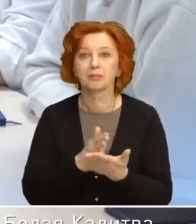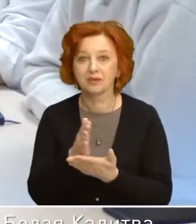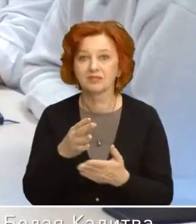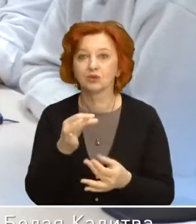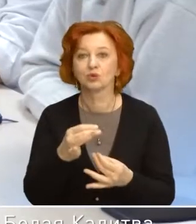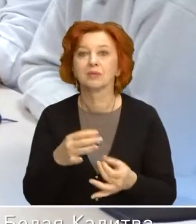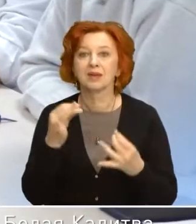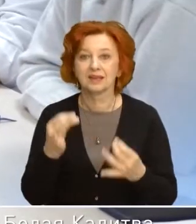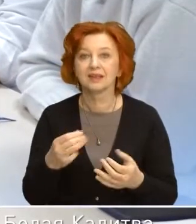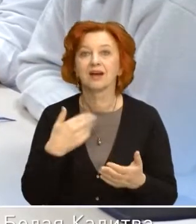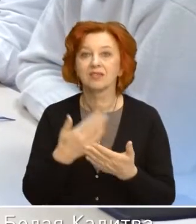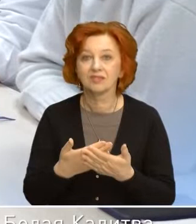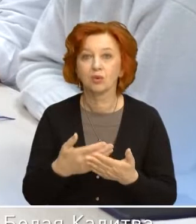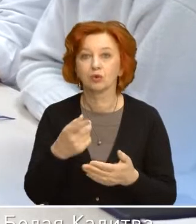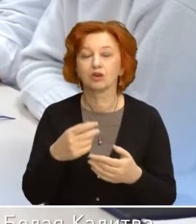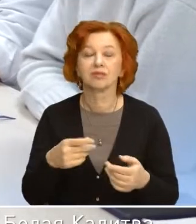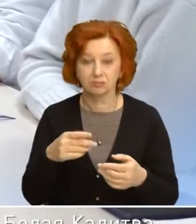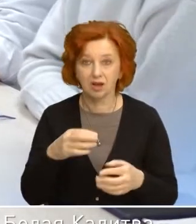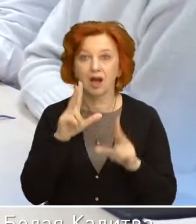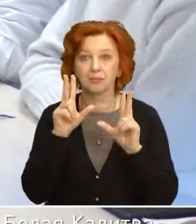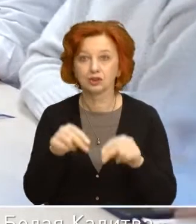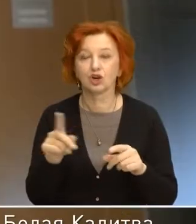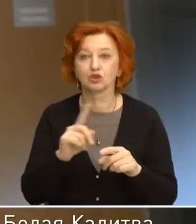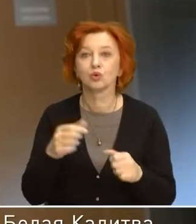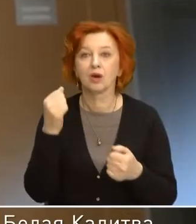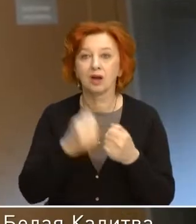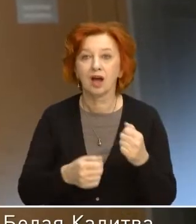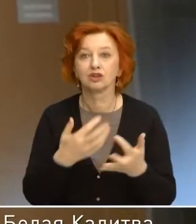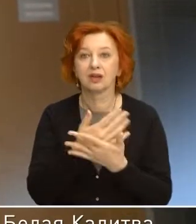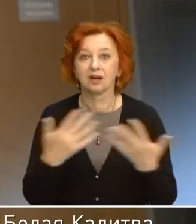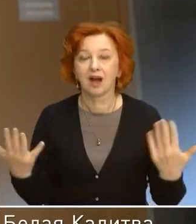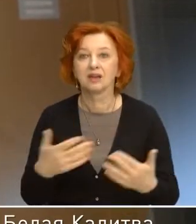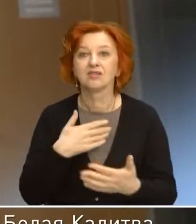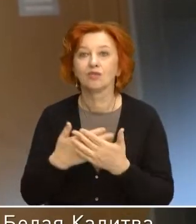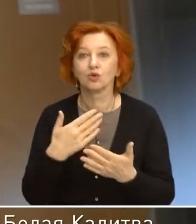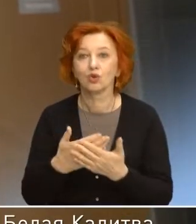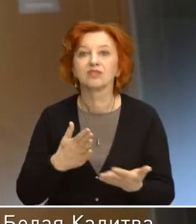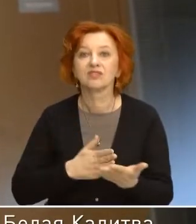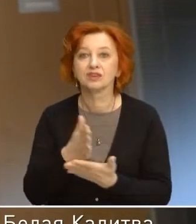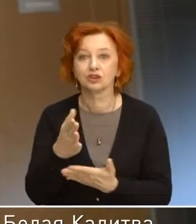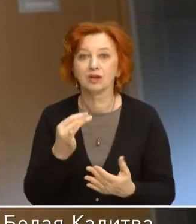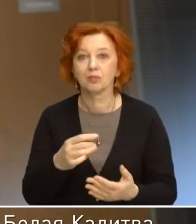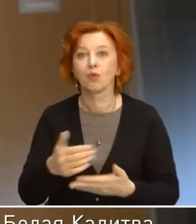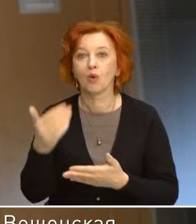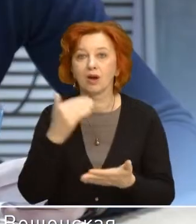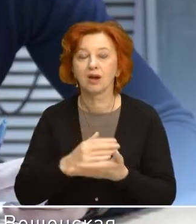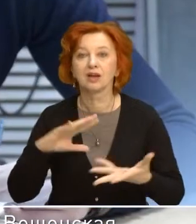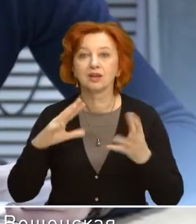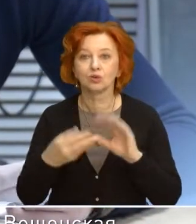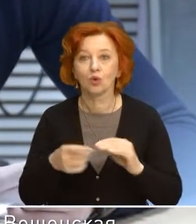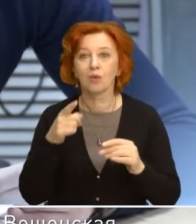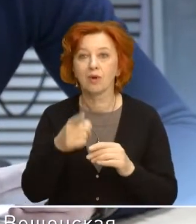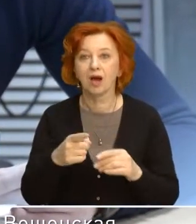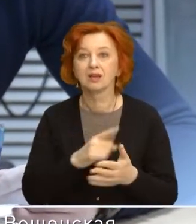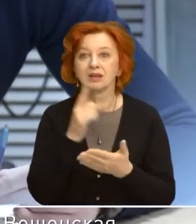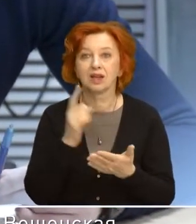региона. Центры добровольчества гарантируют всестороннее комплексное развитие волонтерского движения. И по итогам прошлого года они